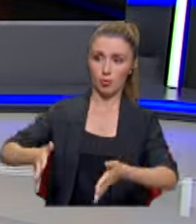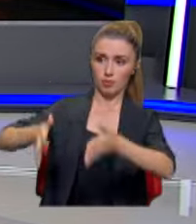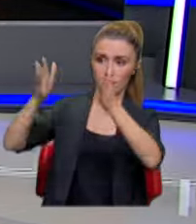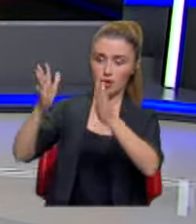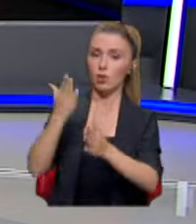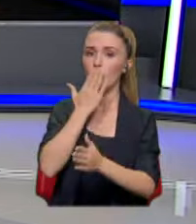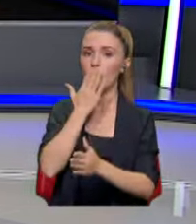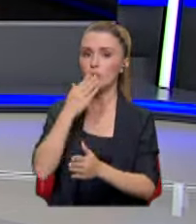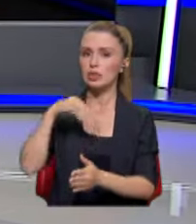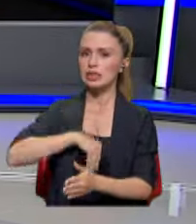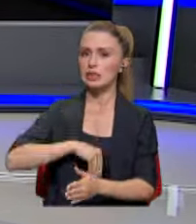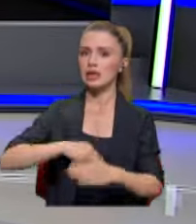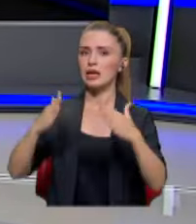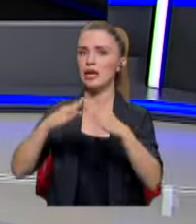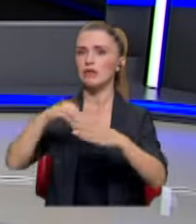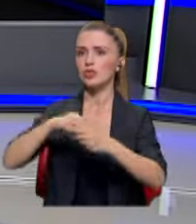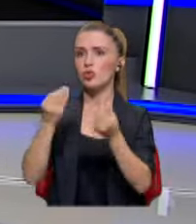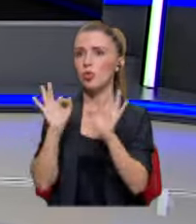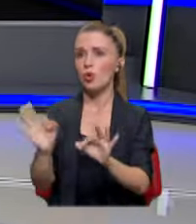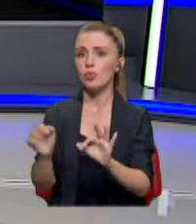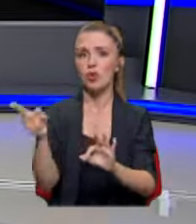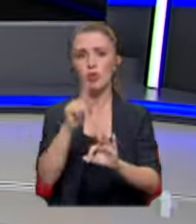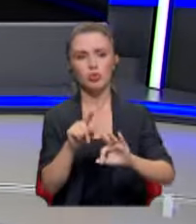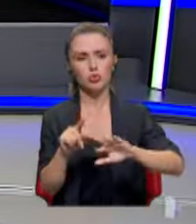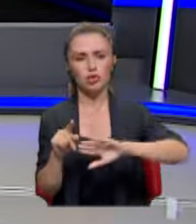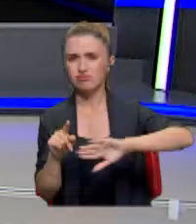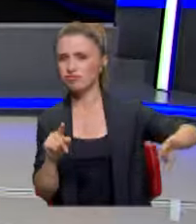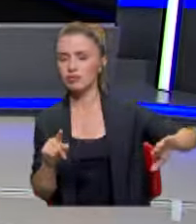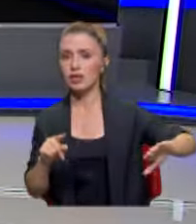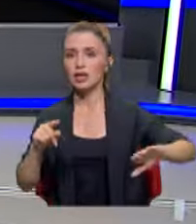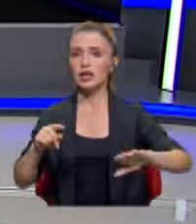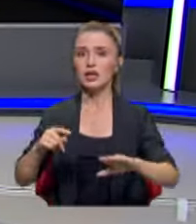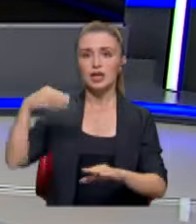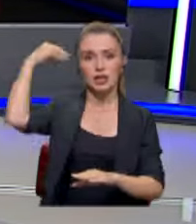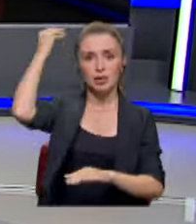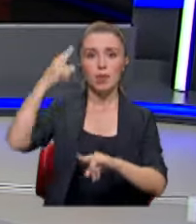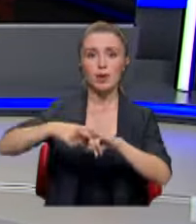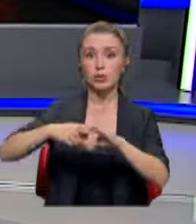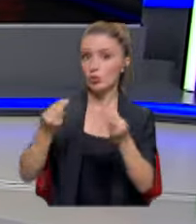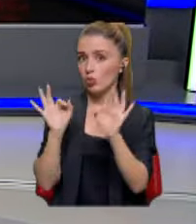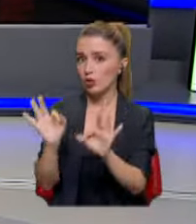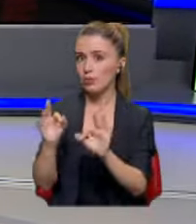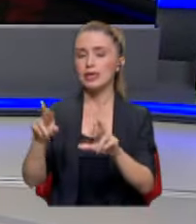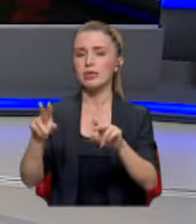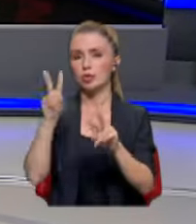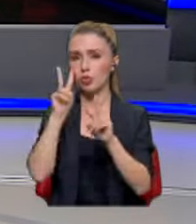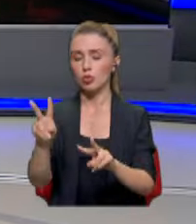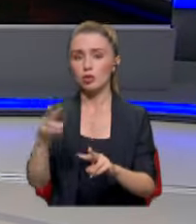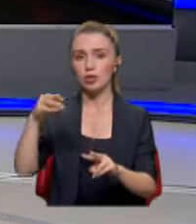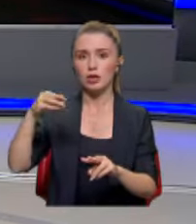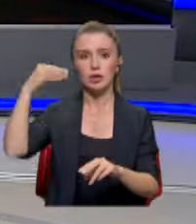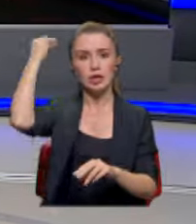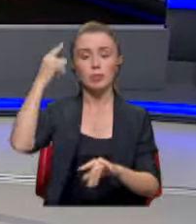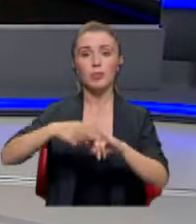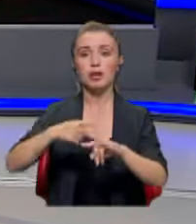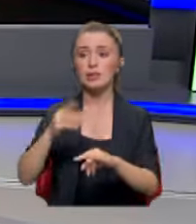o okul sanki evin göz bebeği. Geri kalanlar üvey evlat, imam hatipler sanki evin göz bebeği. İmam Hatip'te okumayanların bir suçu mu